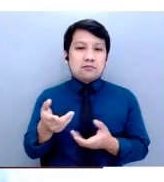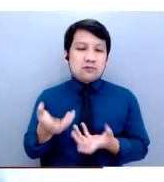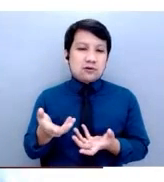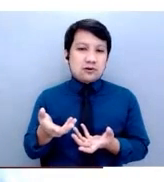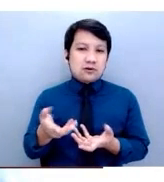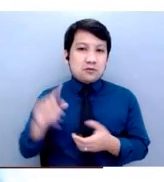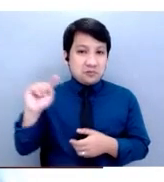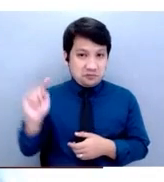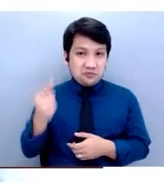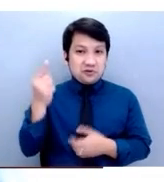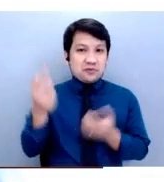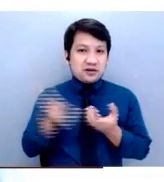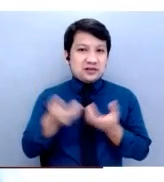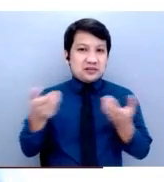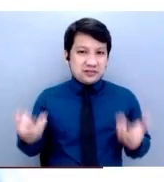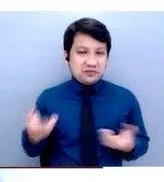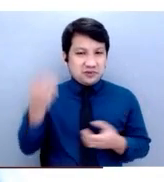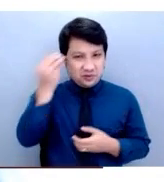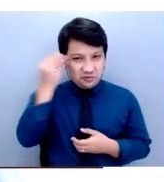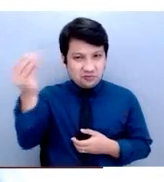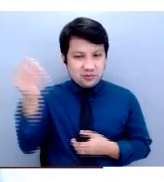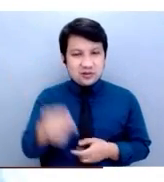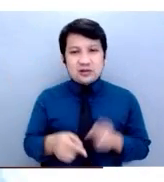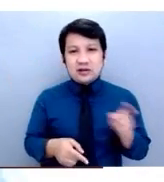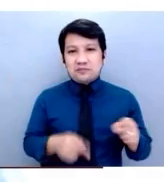nauna yung separate opinion mm-hmm. kesa doon sa